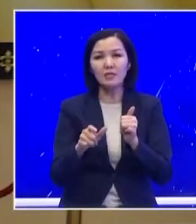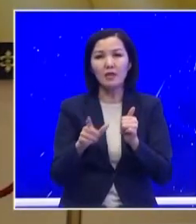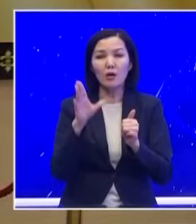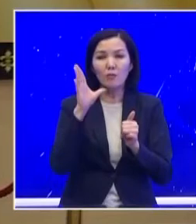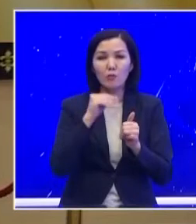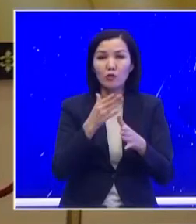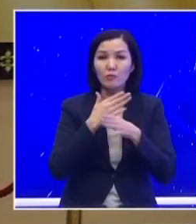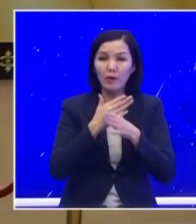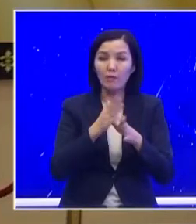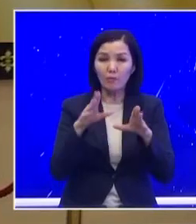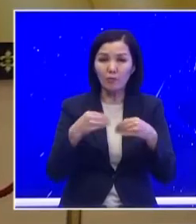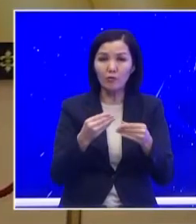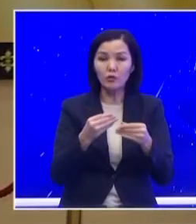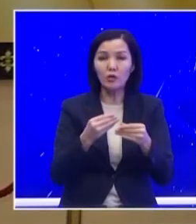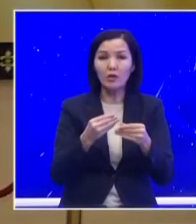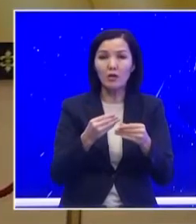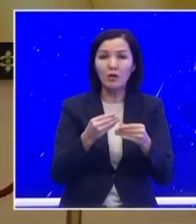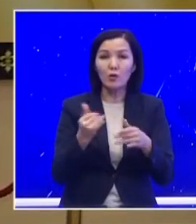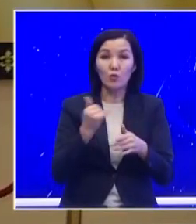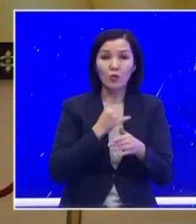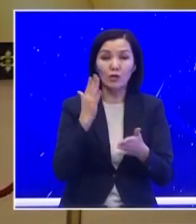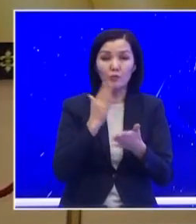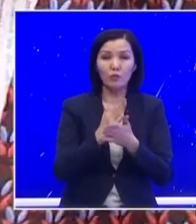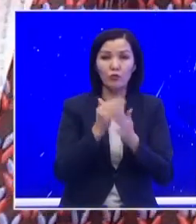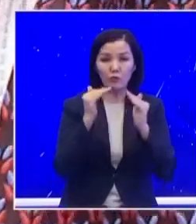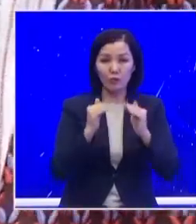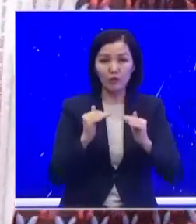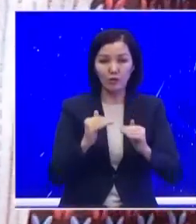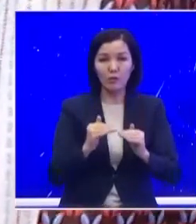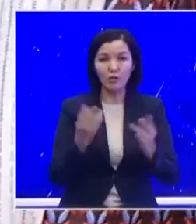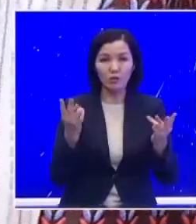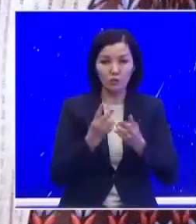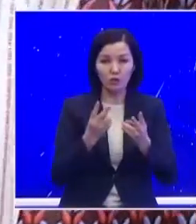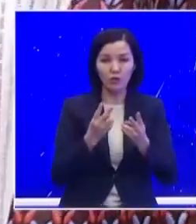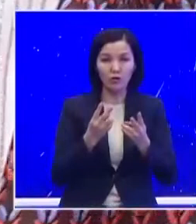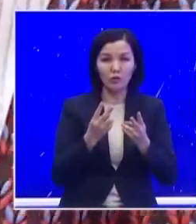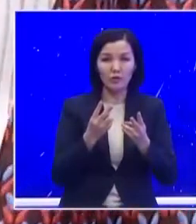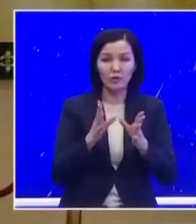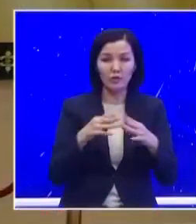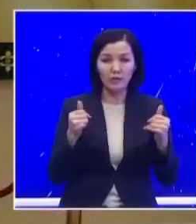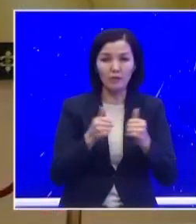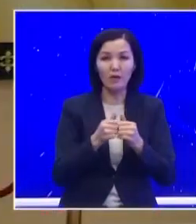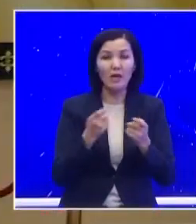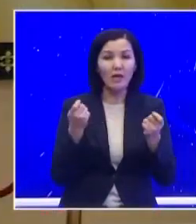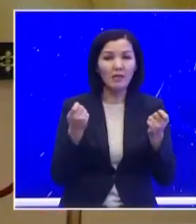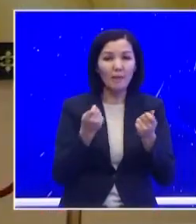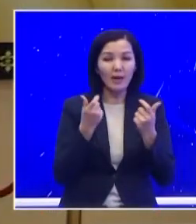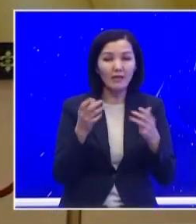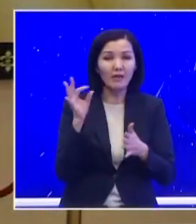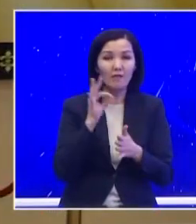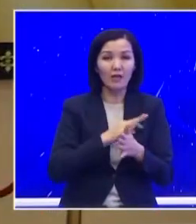возможности помогать, то, в принципе, у нас будет все меньше и меньше нуждающихся. Я думаю, что этот маленький наш